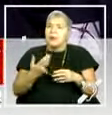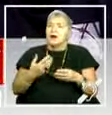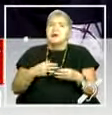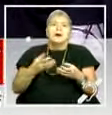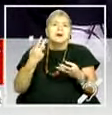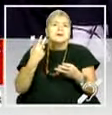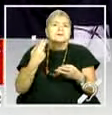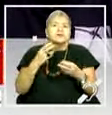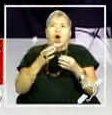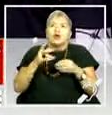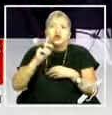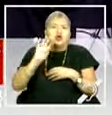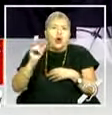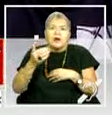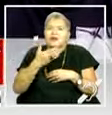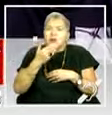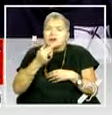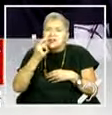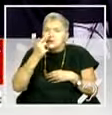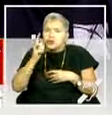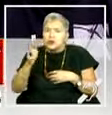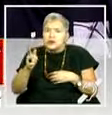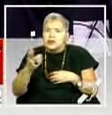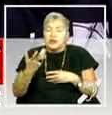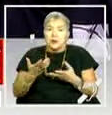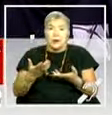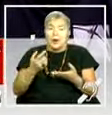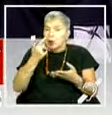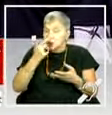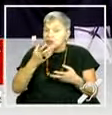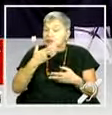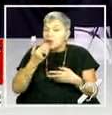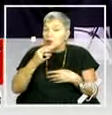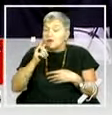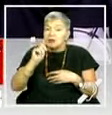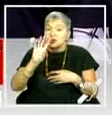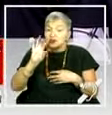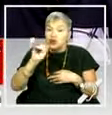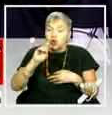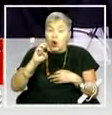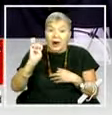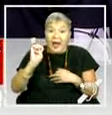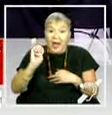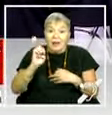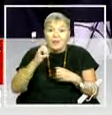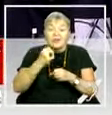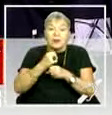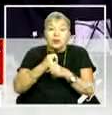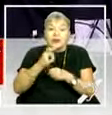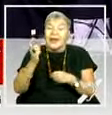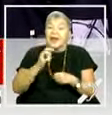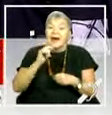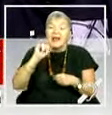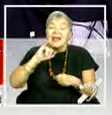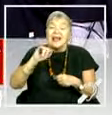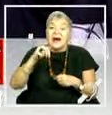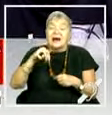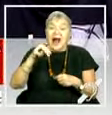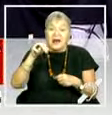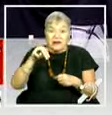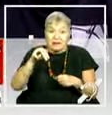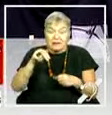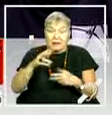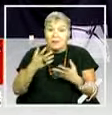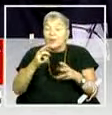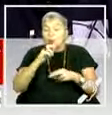ce drone folosesc rușii. Rușii folosesc de obicei, au folosit acolo drone de producție iraniană. Deci urmează să stabilească